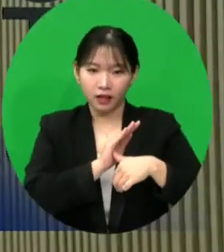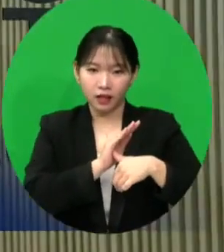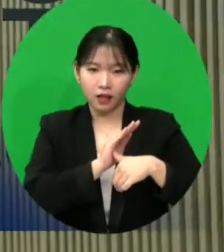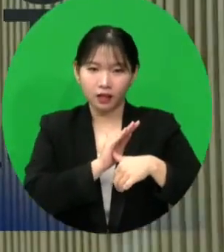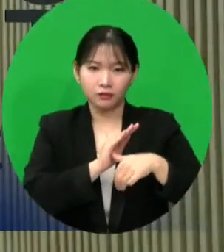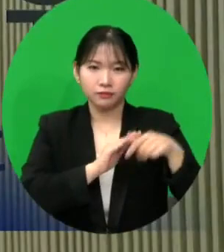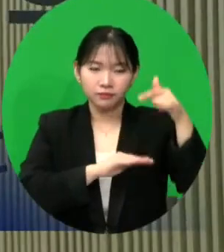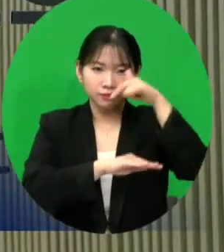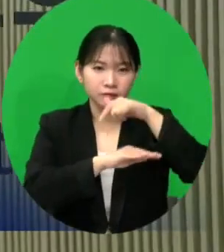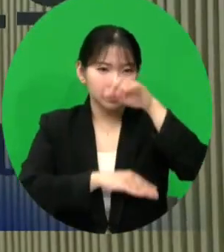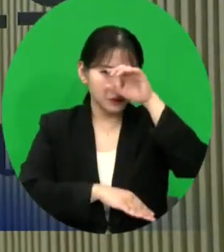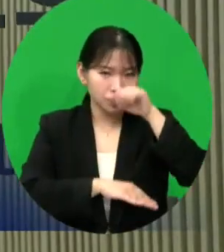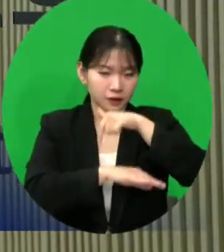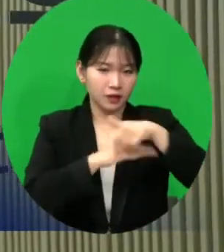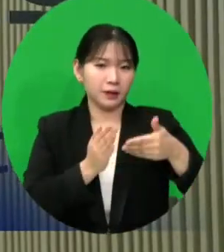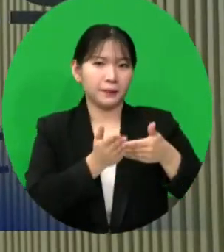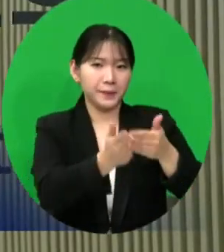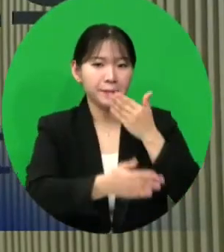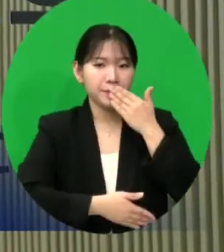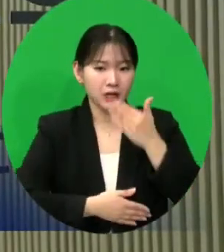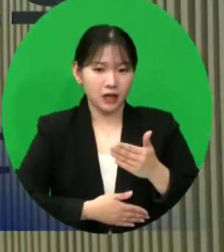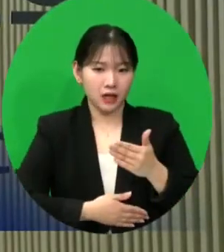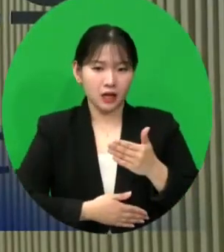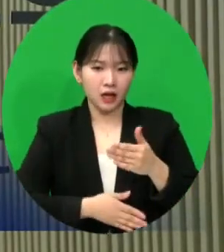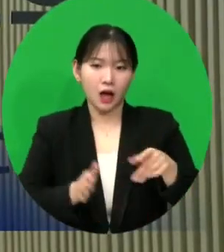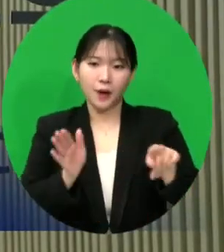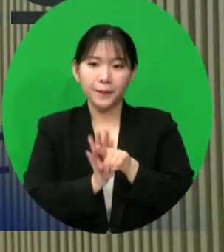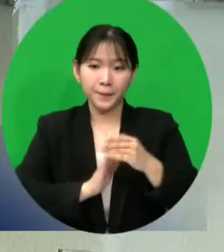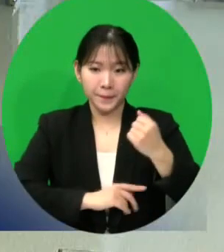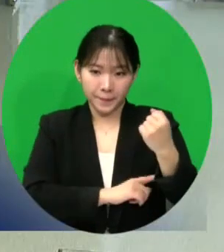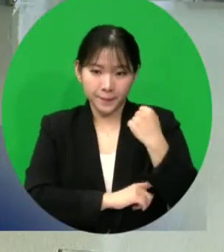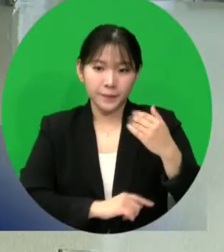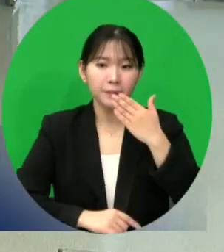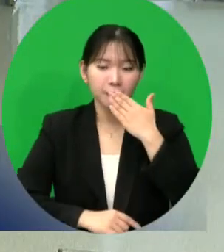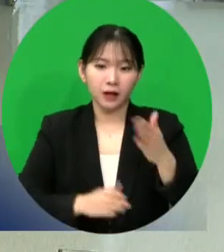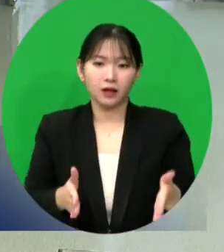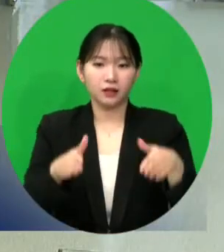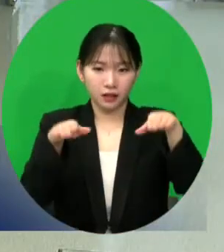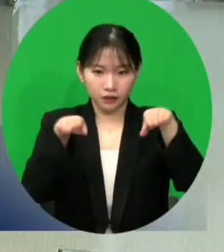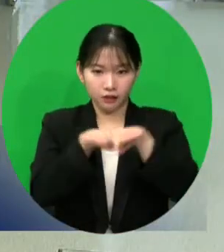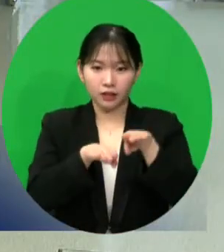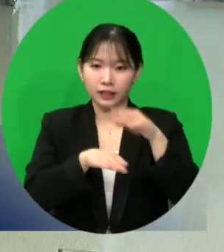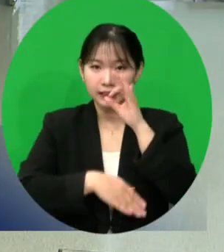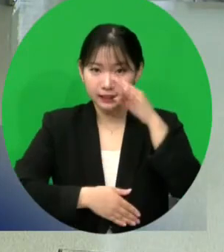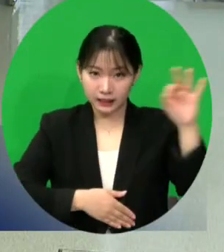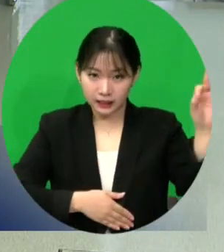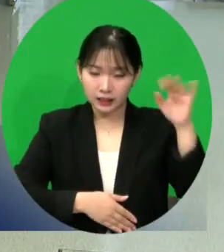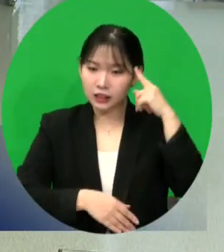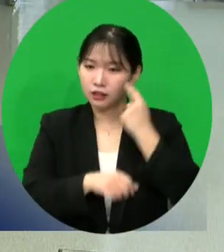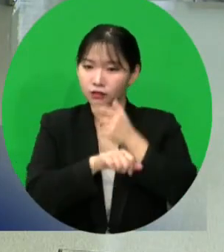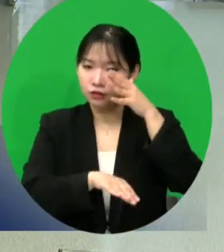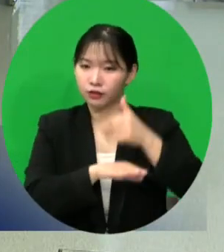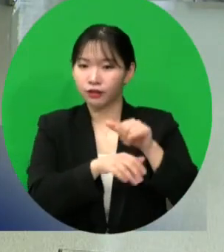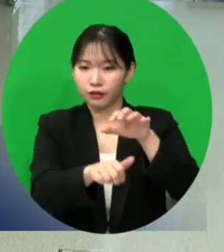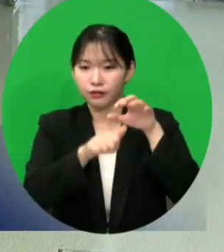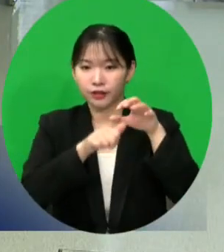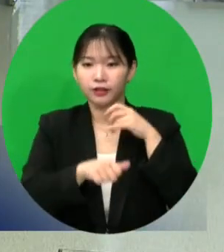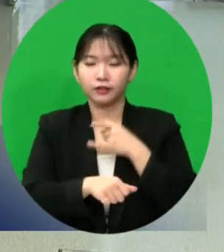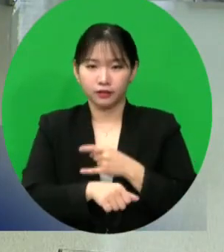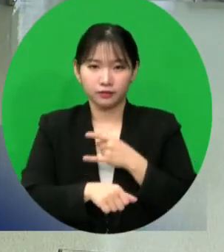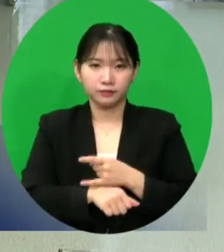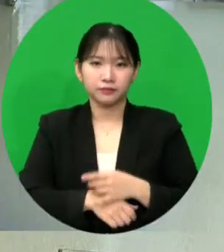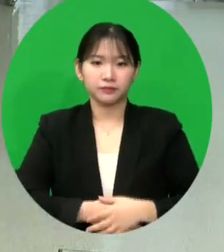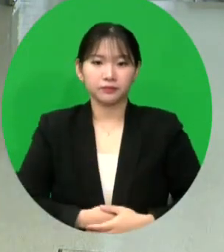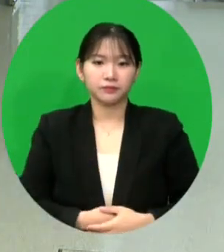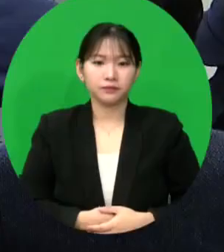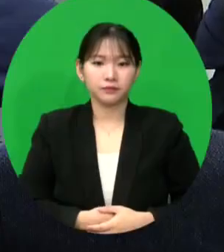어떤 청사진을 제시할 수 있는 또 공신력 있는 기관의 어떤 인증된 어떤 연구 결과를